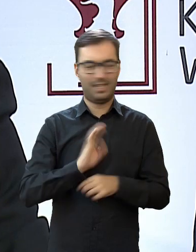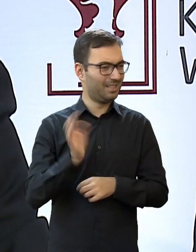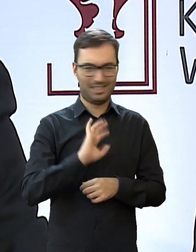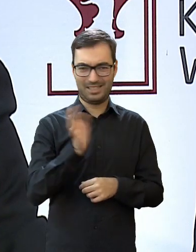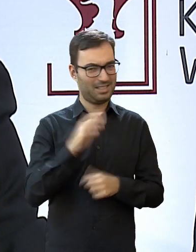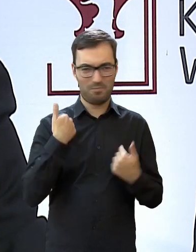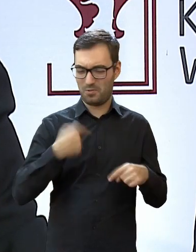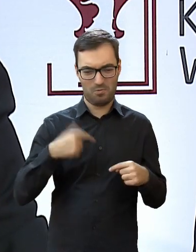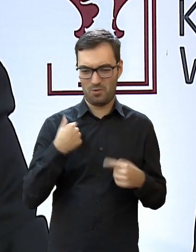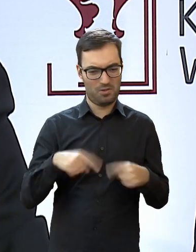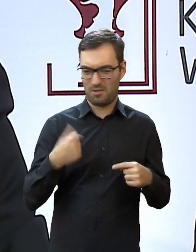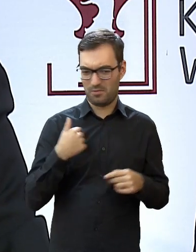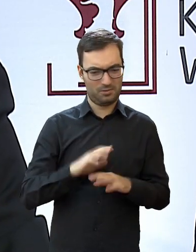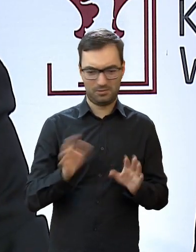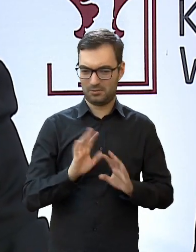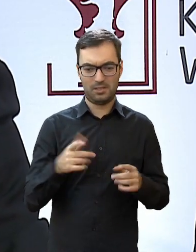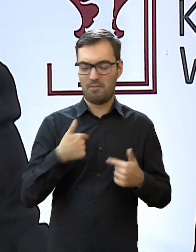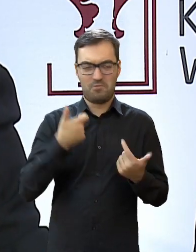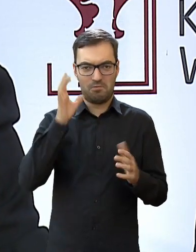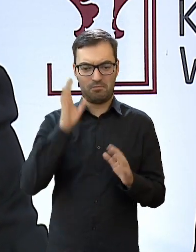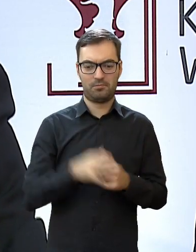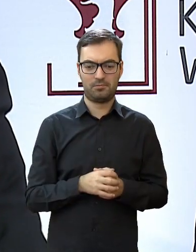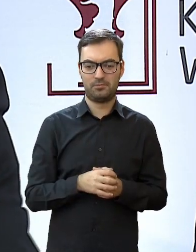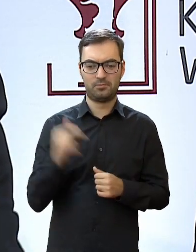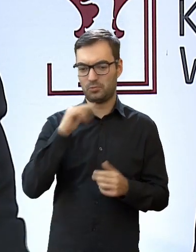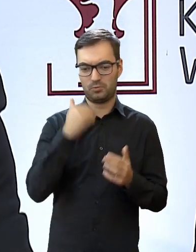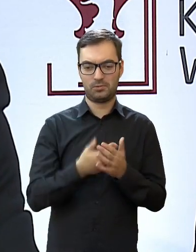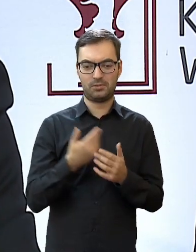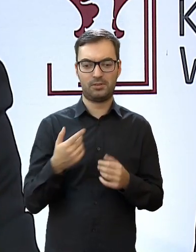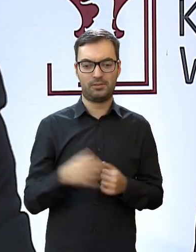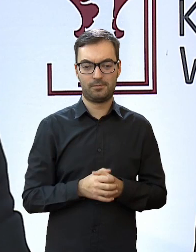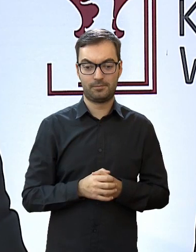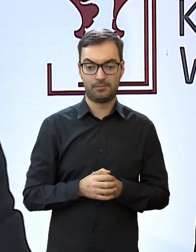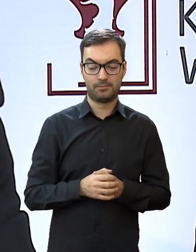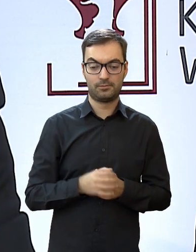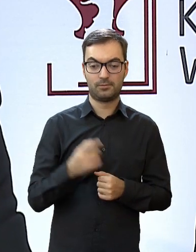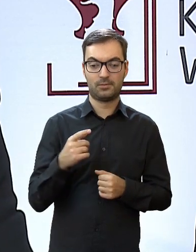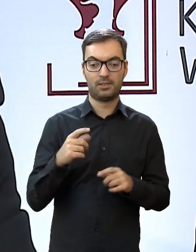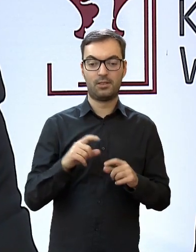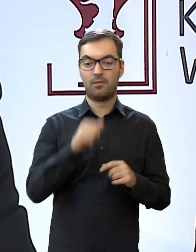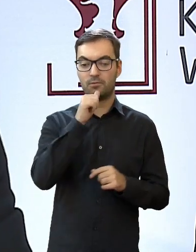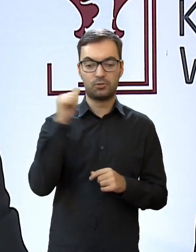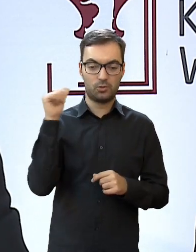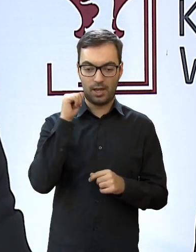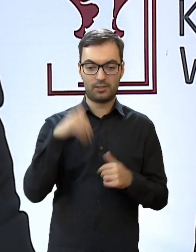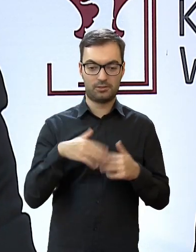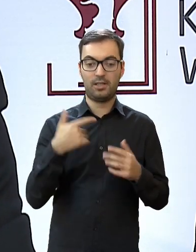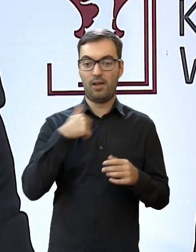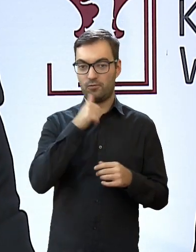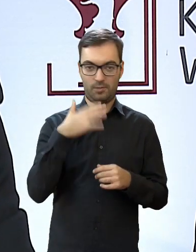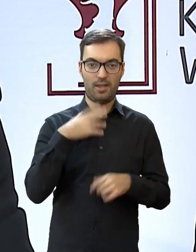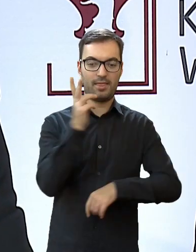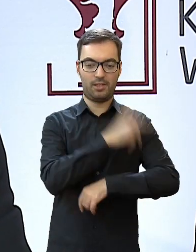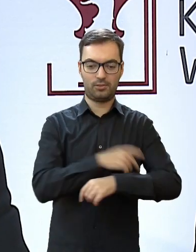kratka była błędnie zaznaczona? Nie, Do nas nie dotarło. Muszę Państwu powiedzieć, że zarówno przebieg wczorajszego dnia, a miałem dyżur, zwykle